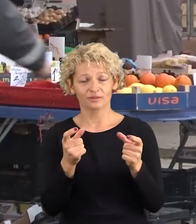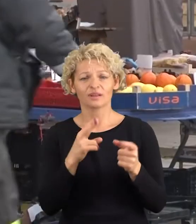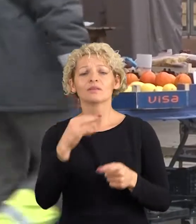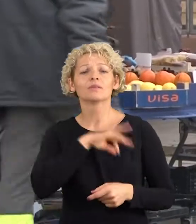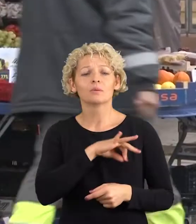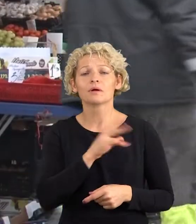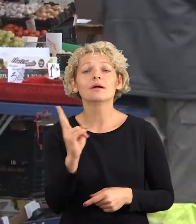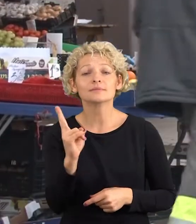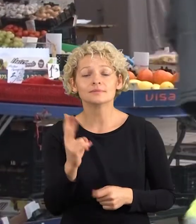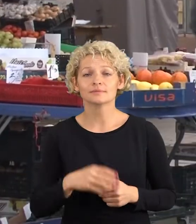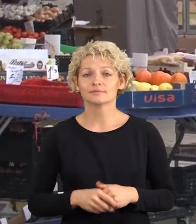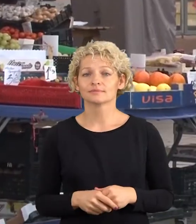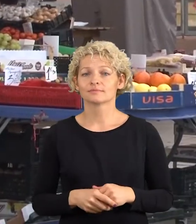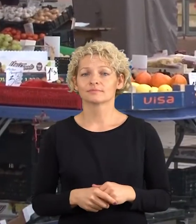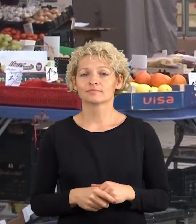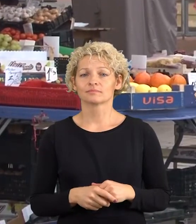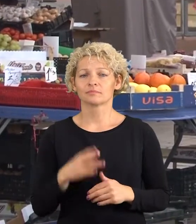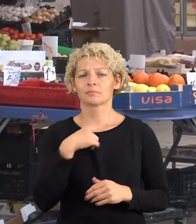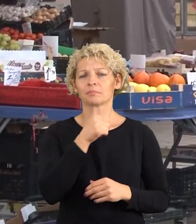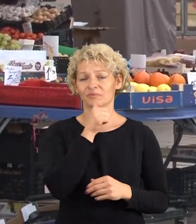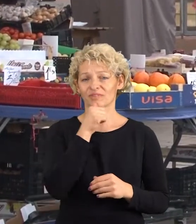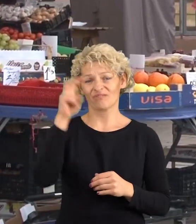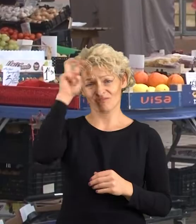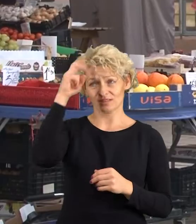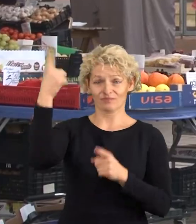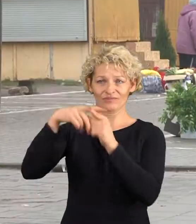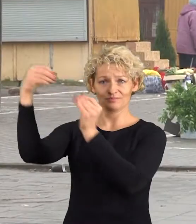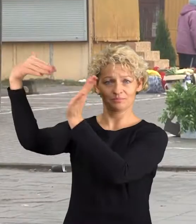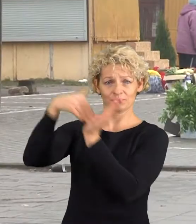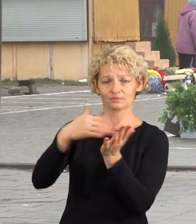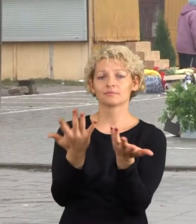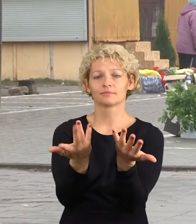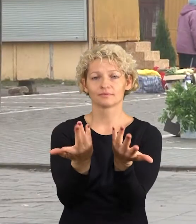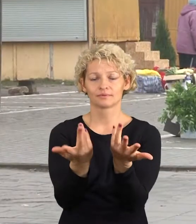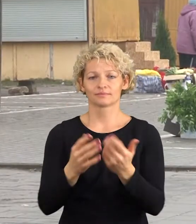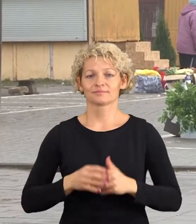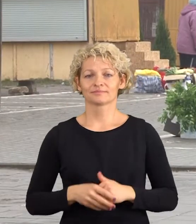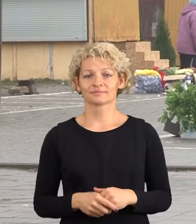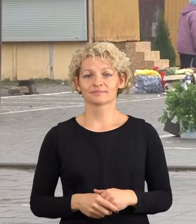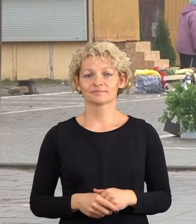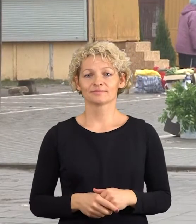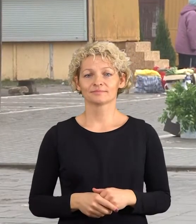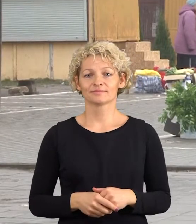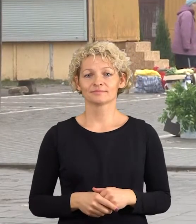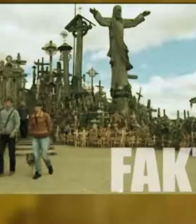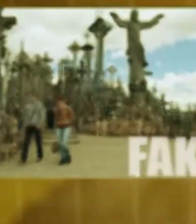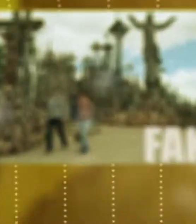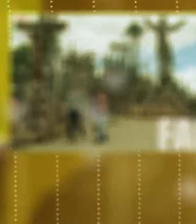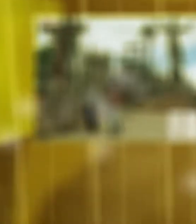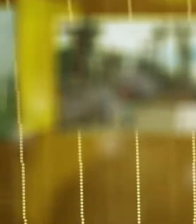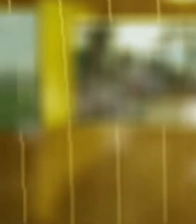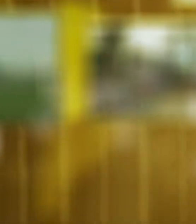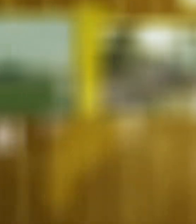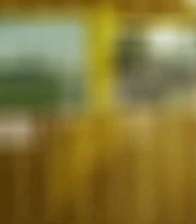prieinami visiems, ar tik mažas pajamas gaunantiems žmonėms. Neaišku ir kiek lėšų planuojama skirti šiai sistemai.